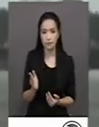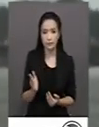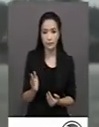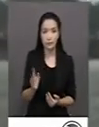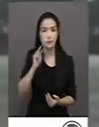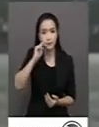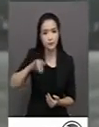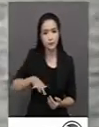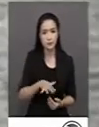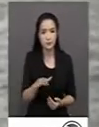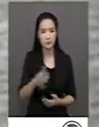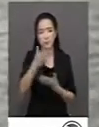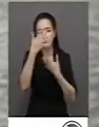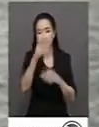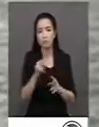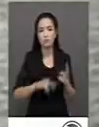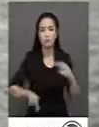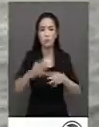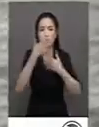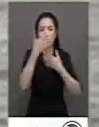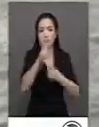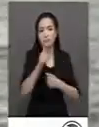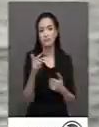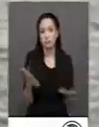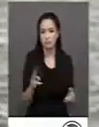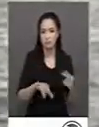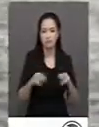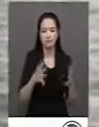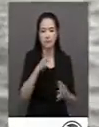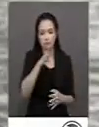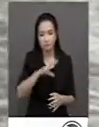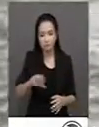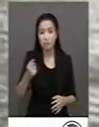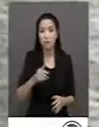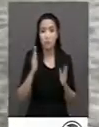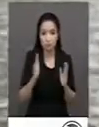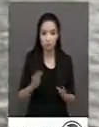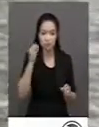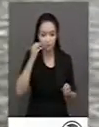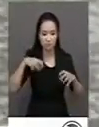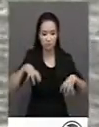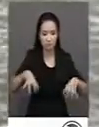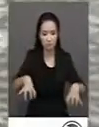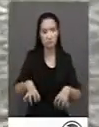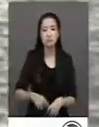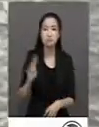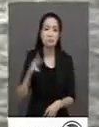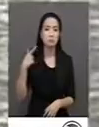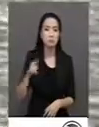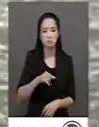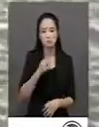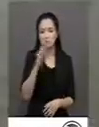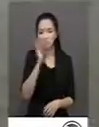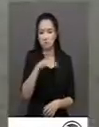แม่น้ำลำคลองถูกละเลยในการดูแลแล้วก็เสื่อมโทรมเพราะว่าคนที่อยู่ริมน้ำก็ใช้ประโยชน์และปล่อยของ